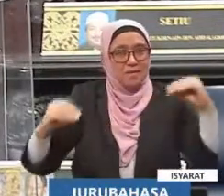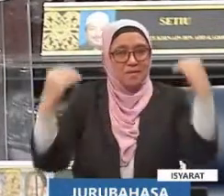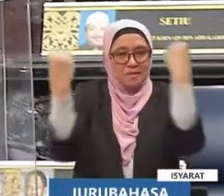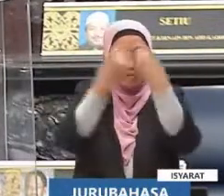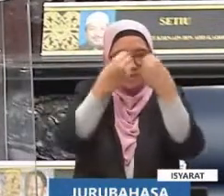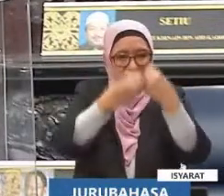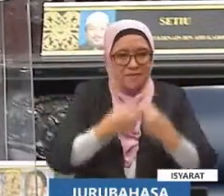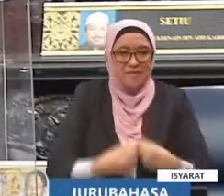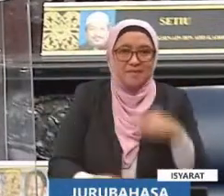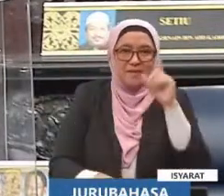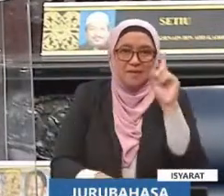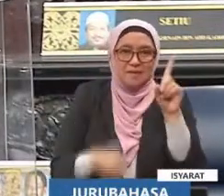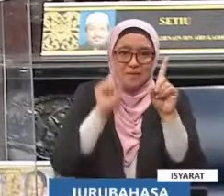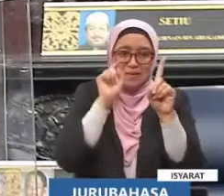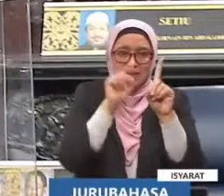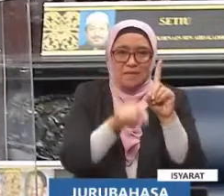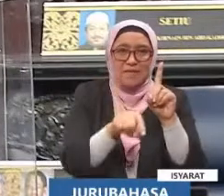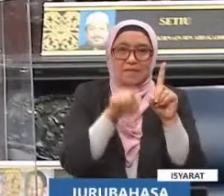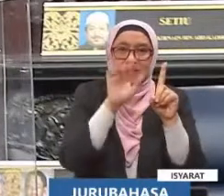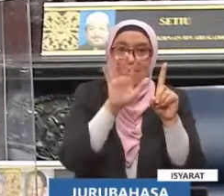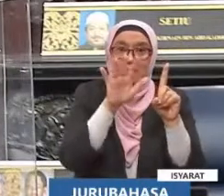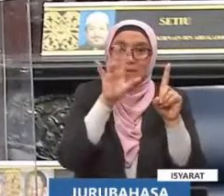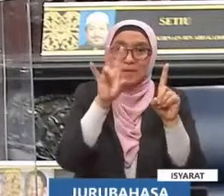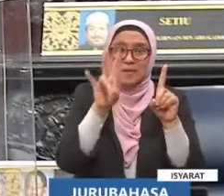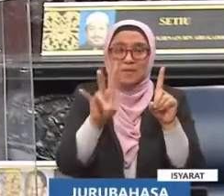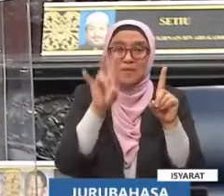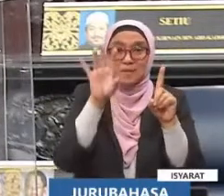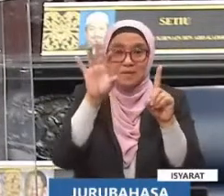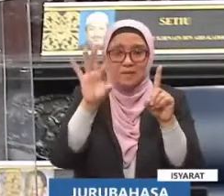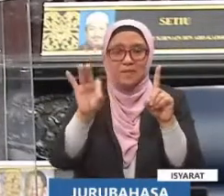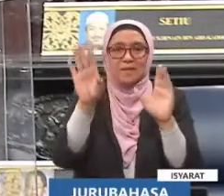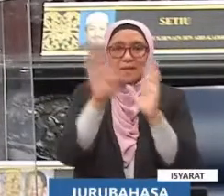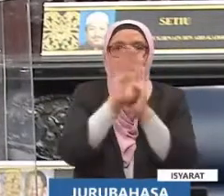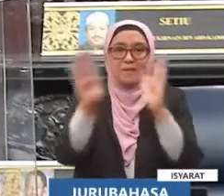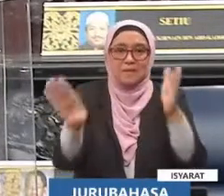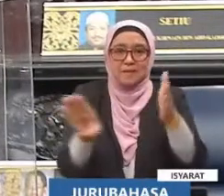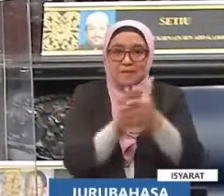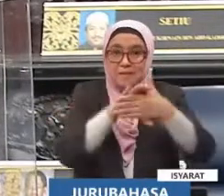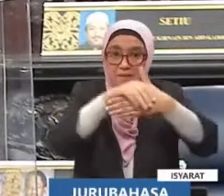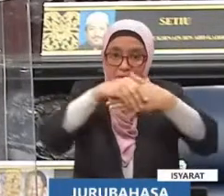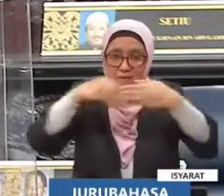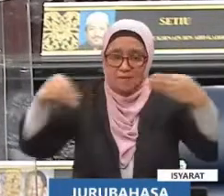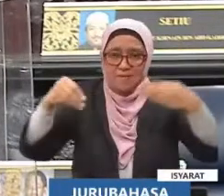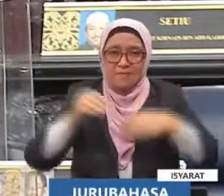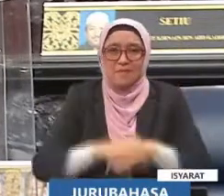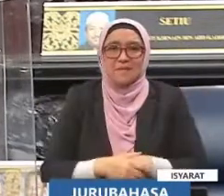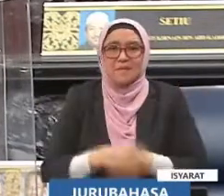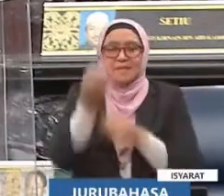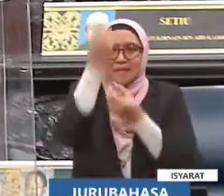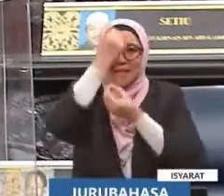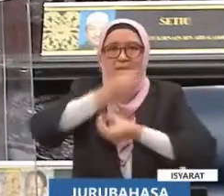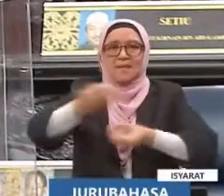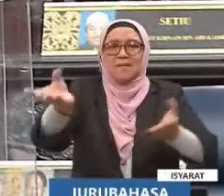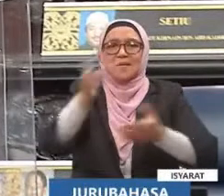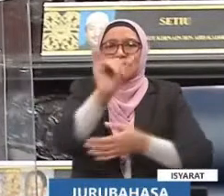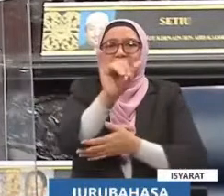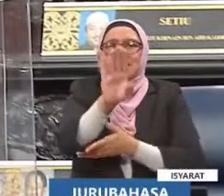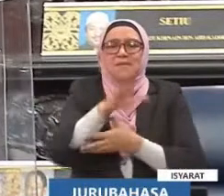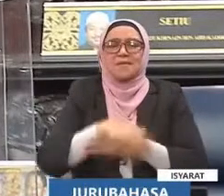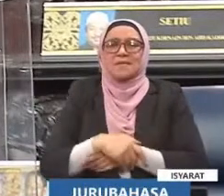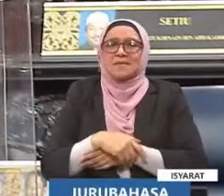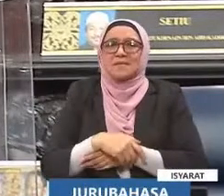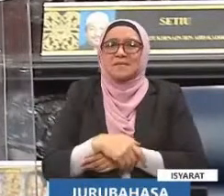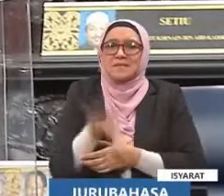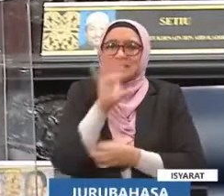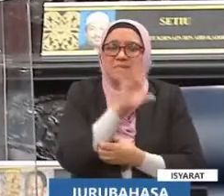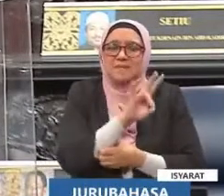perpuluhan 579 lilin Ringgit kemaluan yang bahwa umat bagi tahun 2019 sebanyak 75